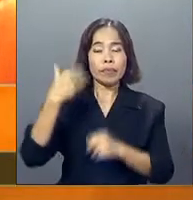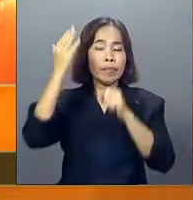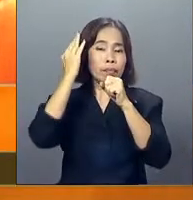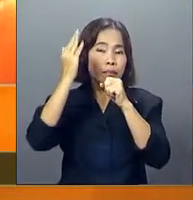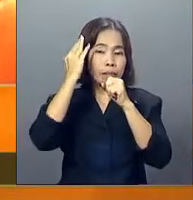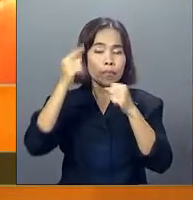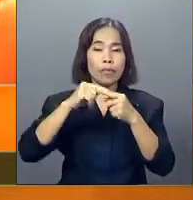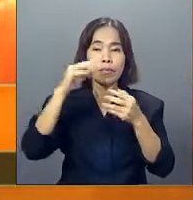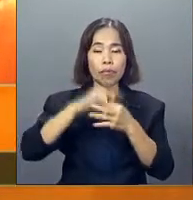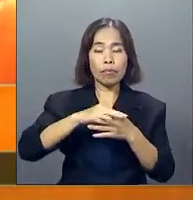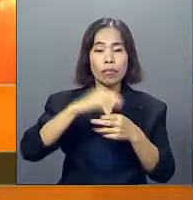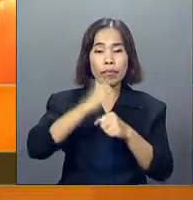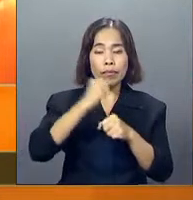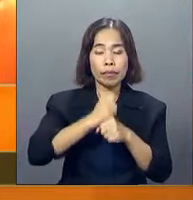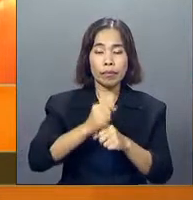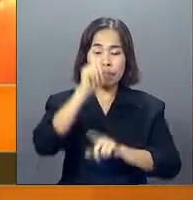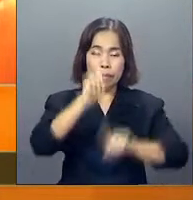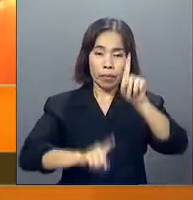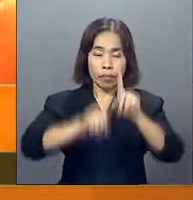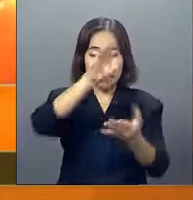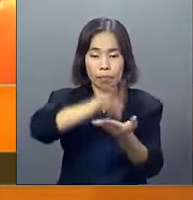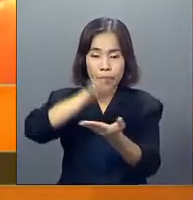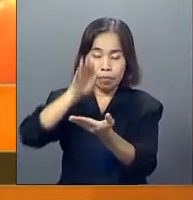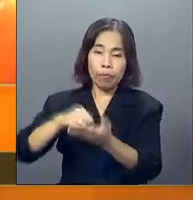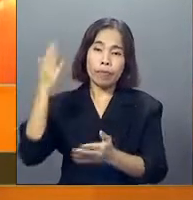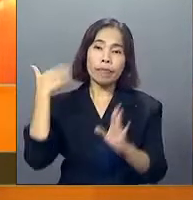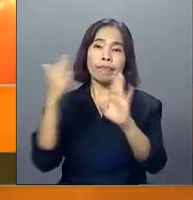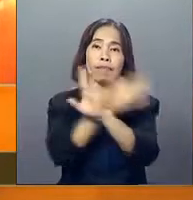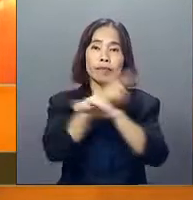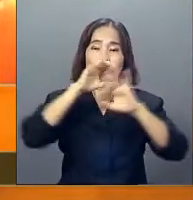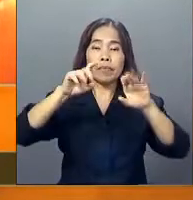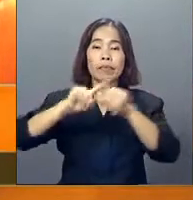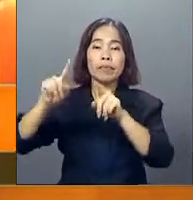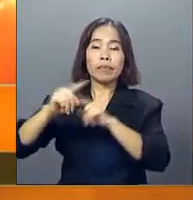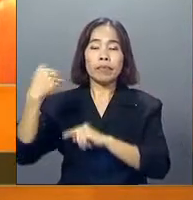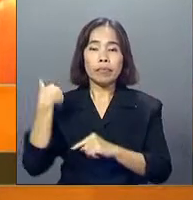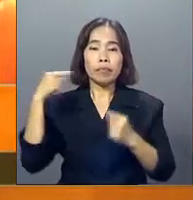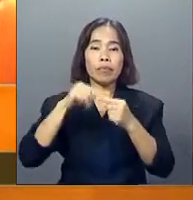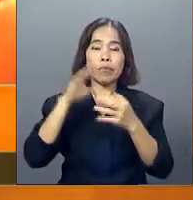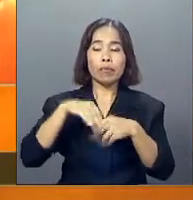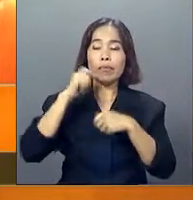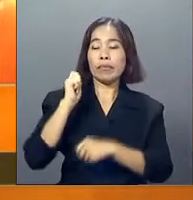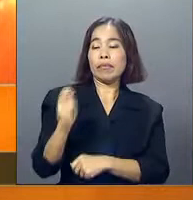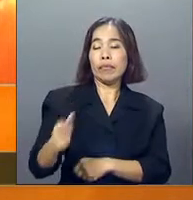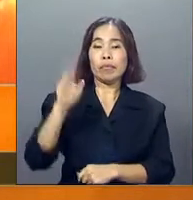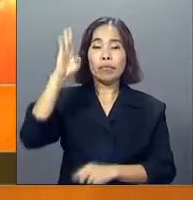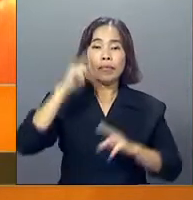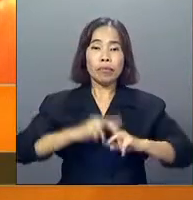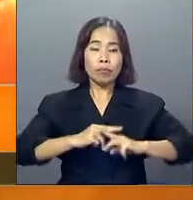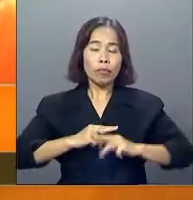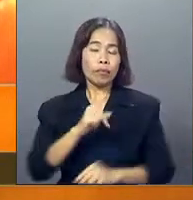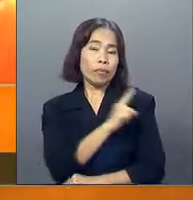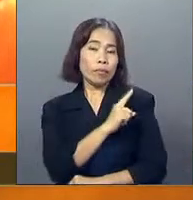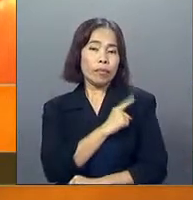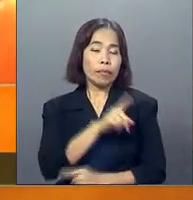ของการทำ EHIA ของรัฐบาลในช่วงที่ผ่านมานะคะโดยเฉพาะการที่ให้บริษัทเอกชนนั้นเข้ามาเป็นผู้รับผิดชอบ